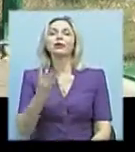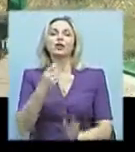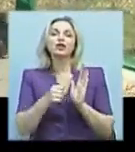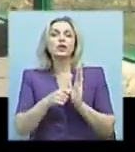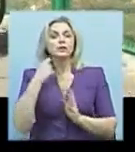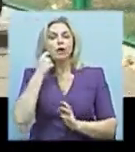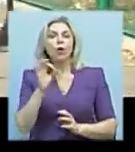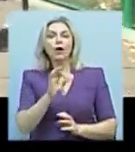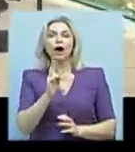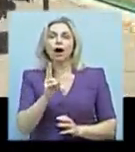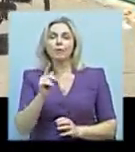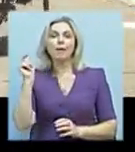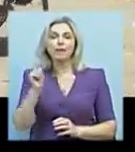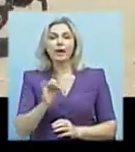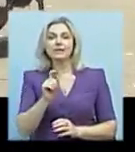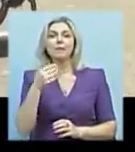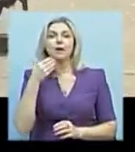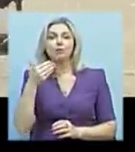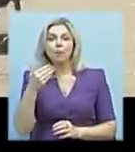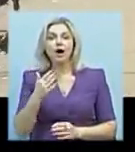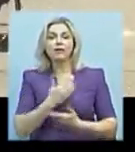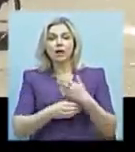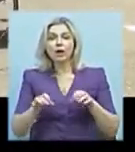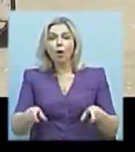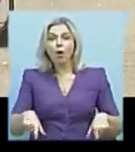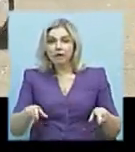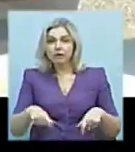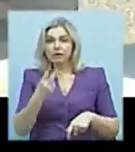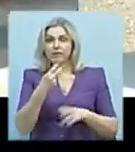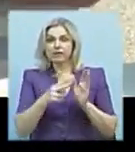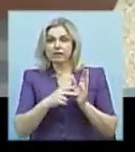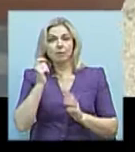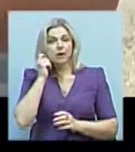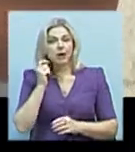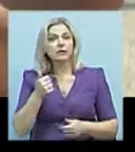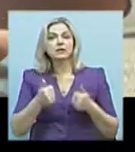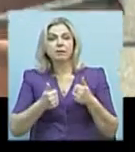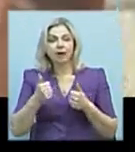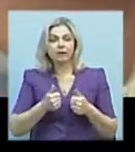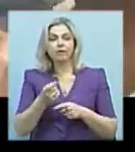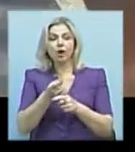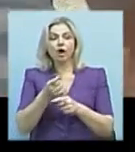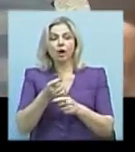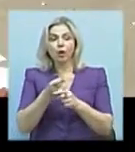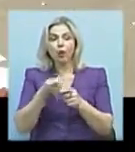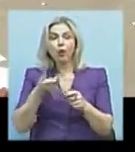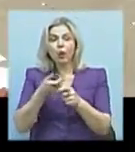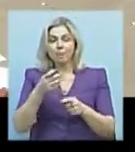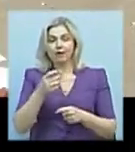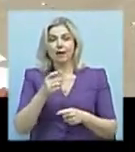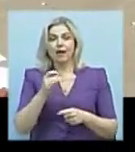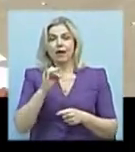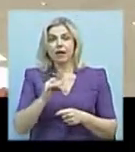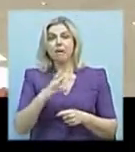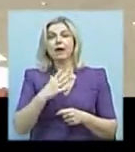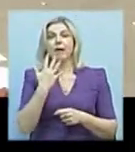46-річний Олег Карпенко приїхав з міста Первомайськ. В інвалідному візку 27 років. Змагався у кульовій стрільбі. Після 3 пробних пострілів